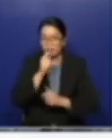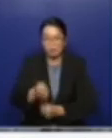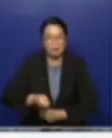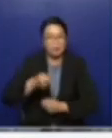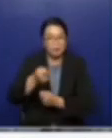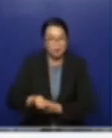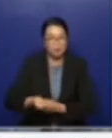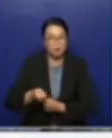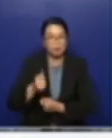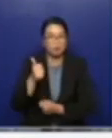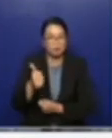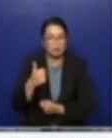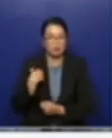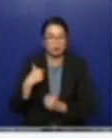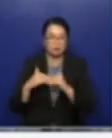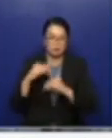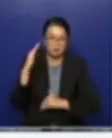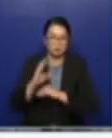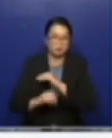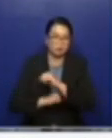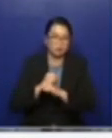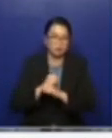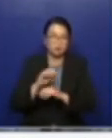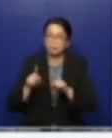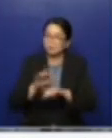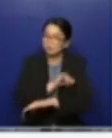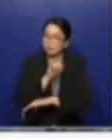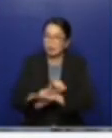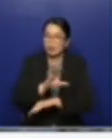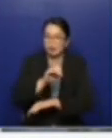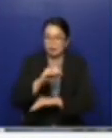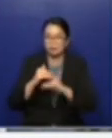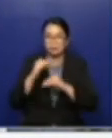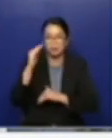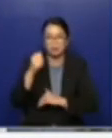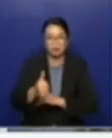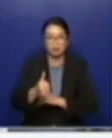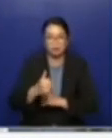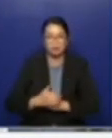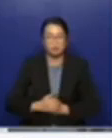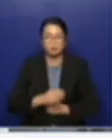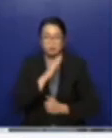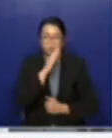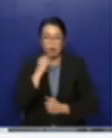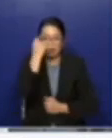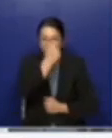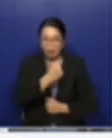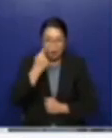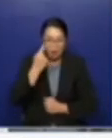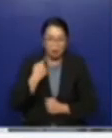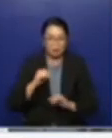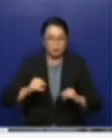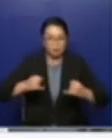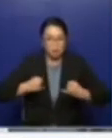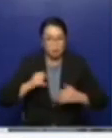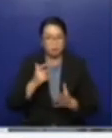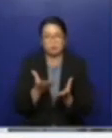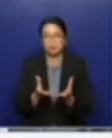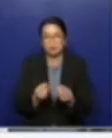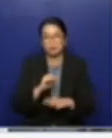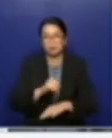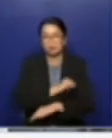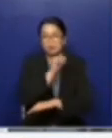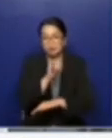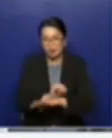กินกว่า50ไร่ด้วยกฎหมายฉบับนี้เขียนไว้ชัดเจนว่าบุคคลใดก็ตามที่ครอบครองสามารถที่